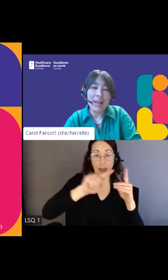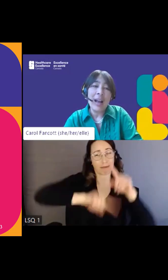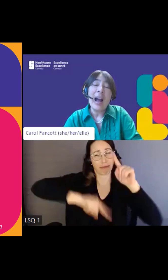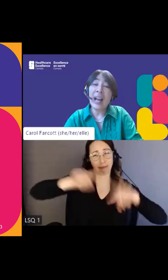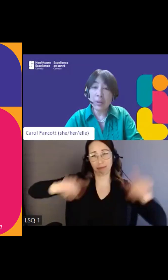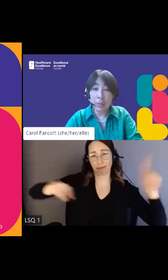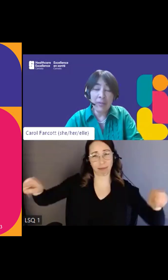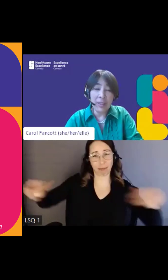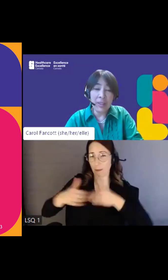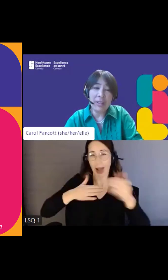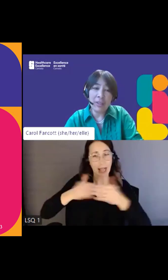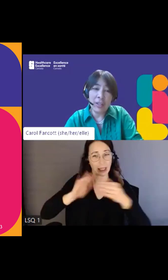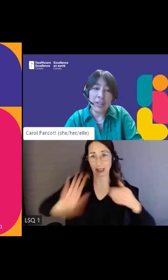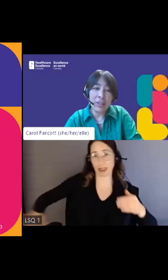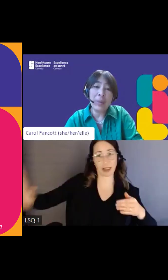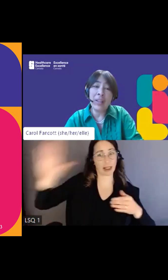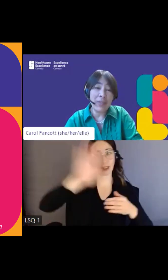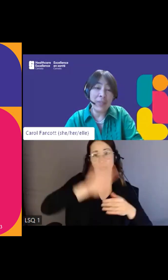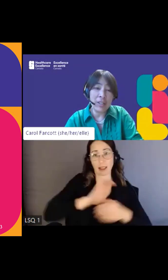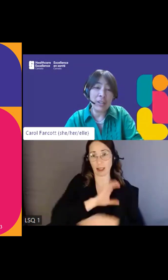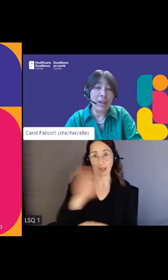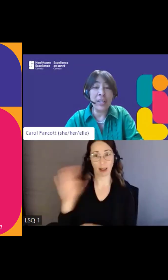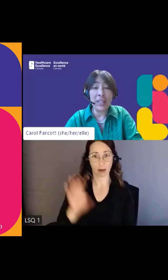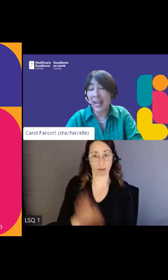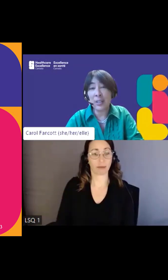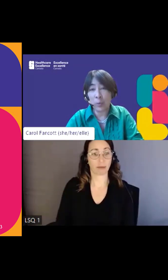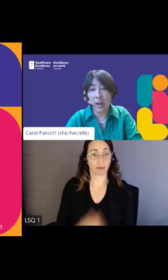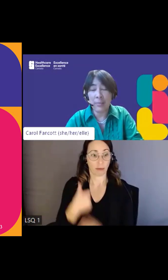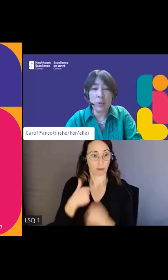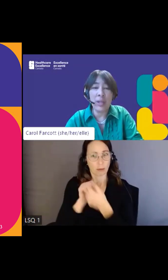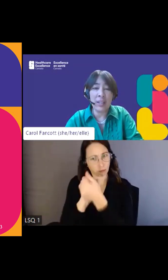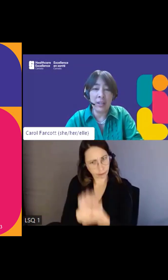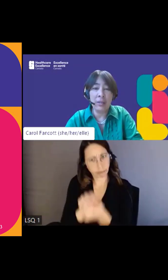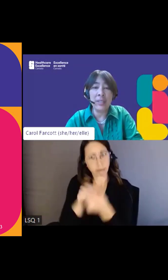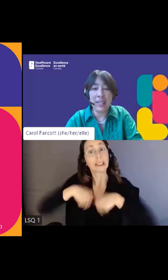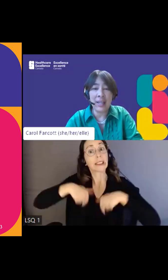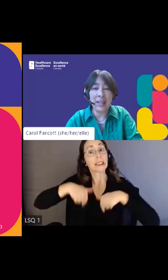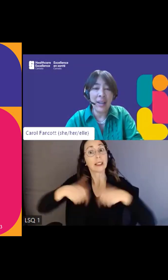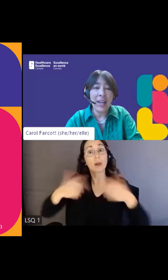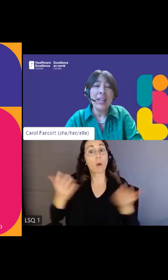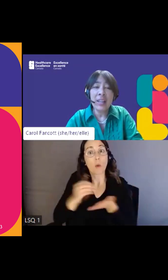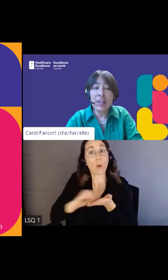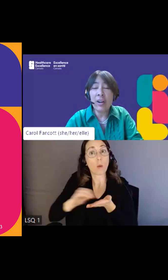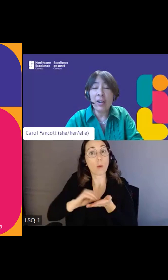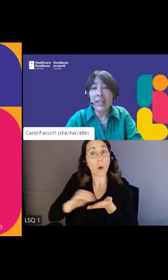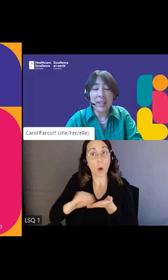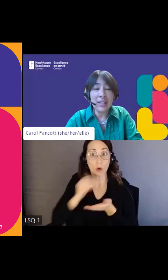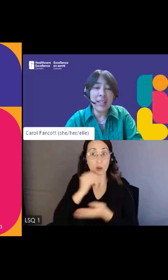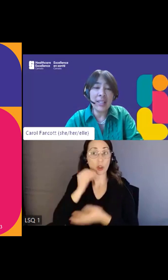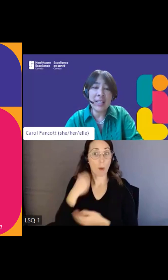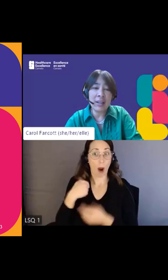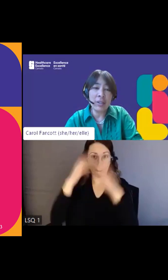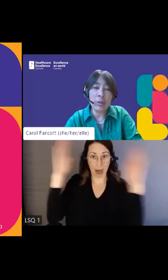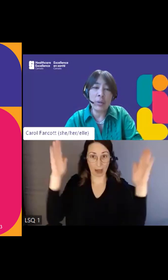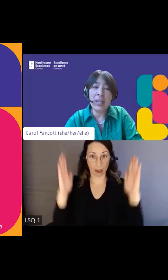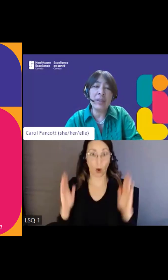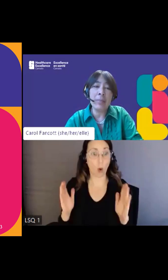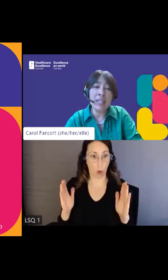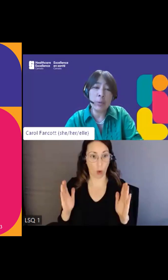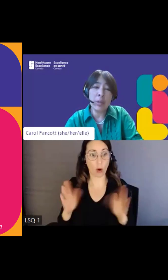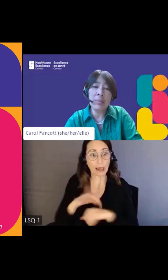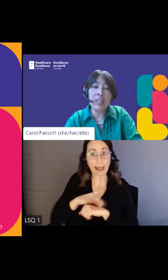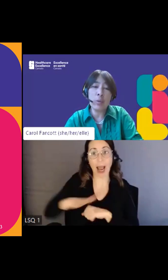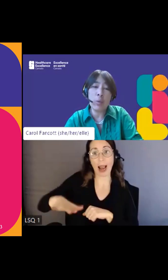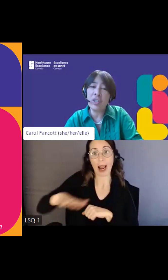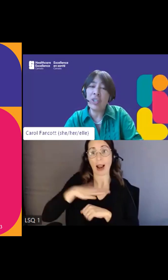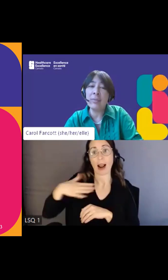vous depuis mon bureau à domicile sur les terres traditionnelles non cédées de